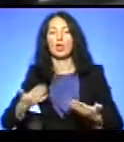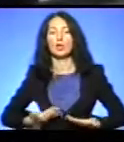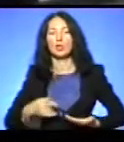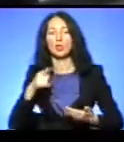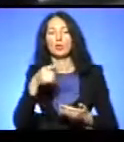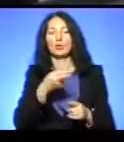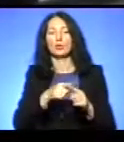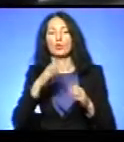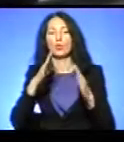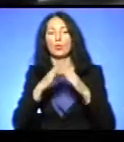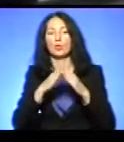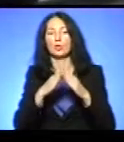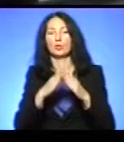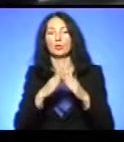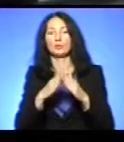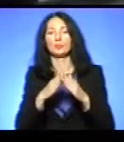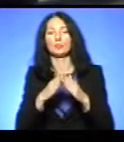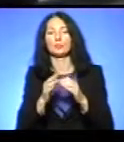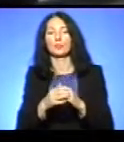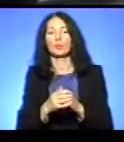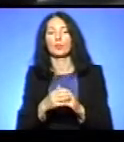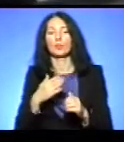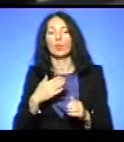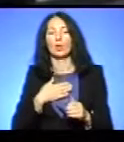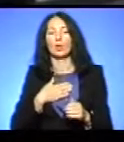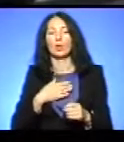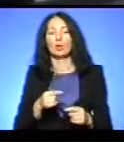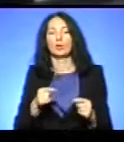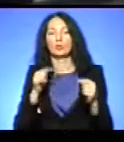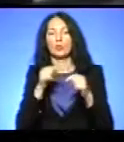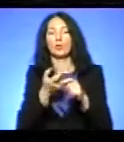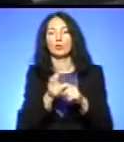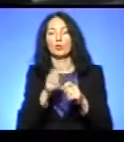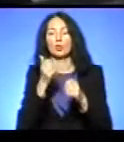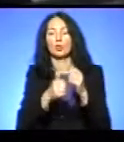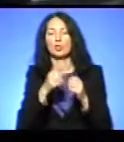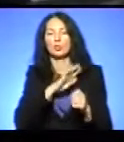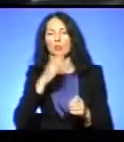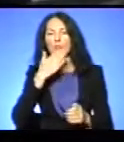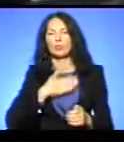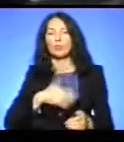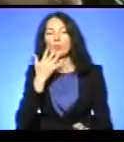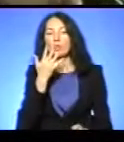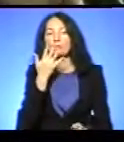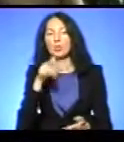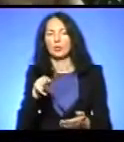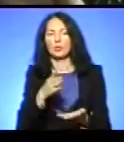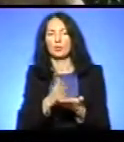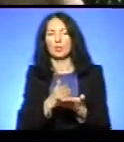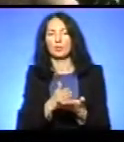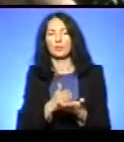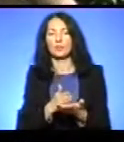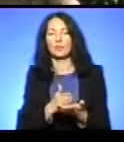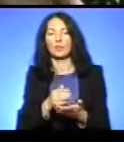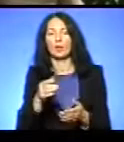в цьому будинку лепові 10. Відповідно, дуже часто неприємні запахи тут є. Голова